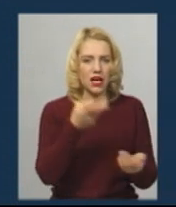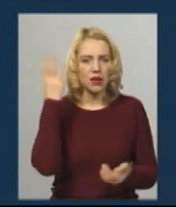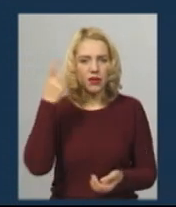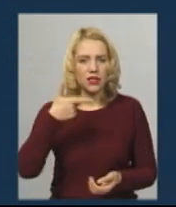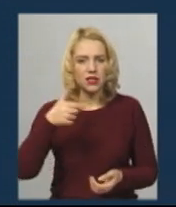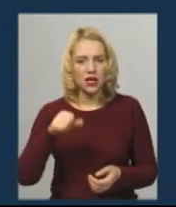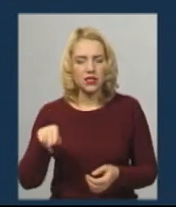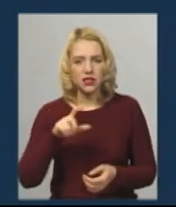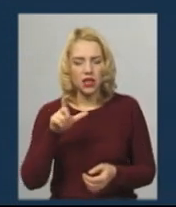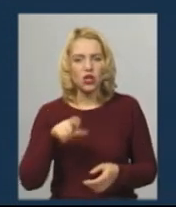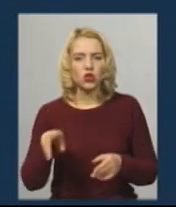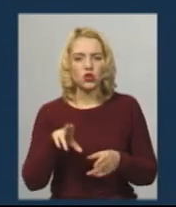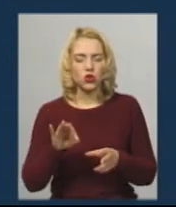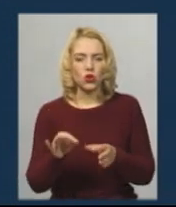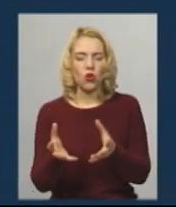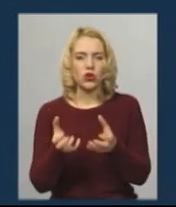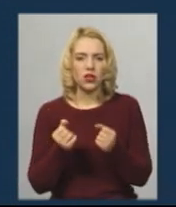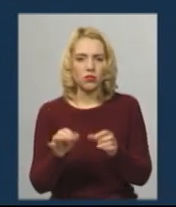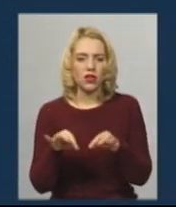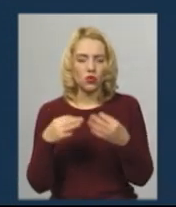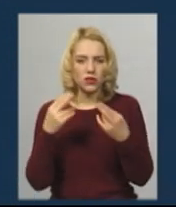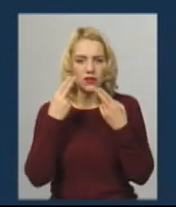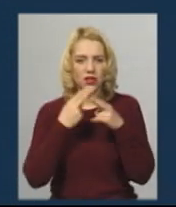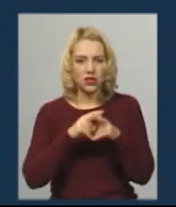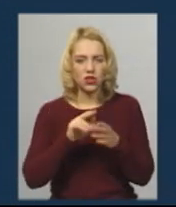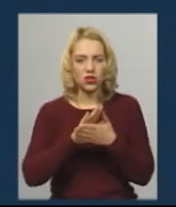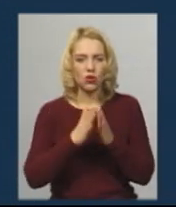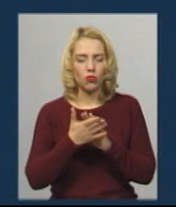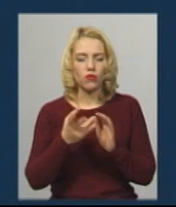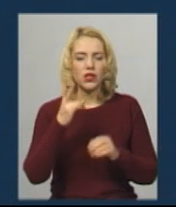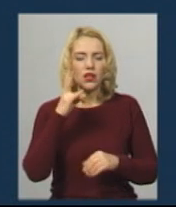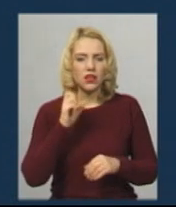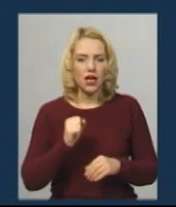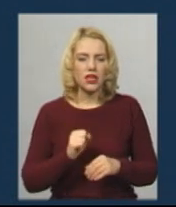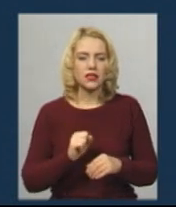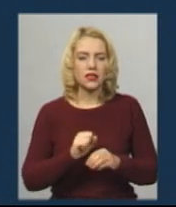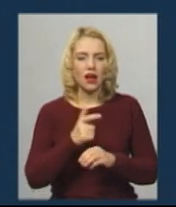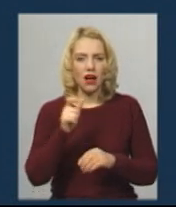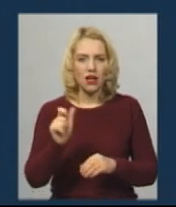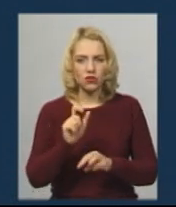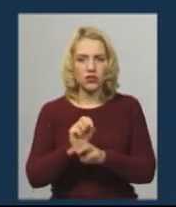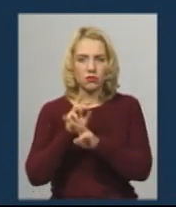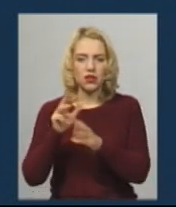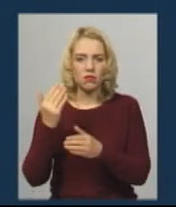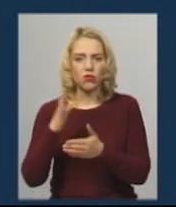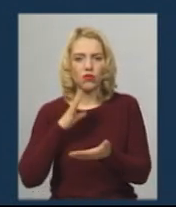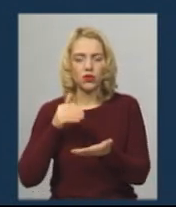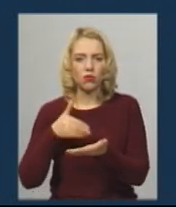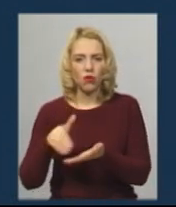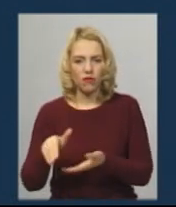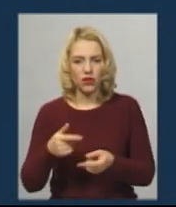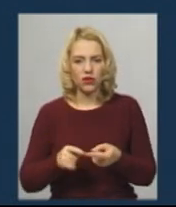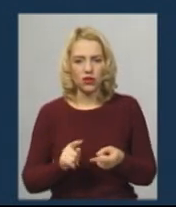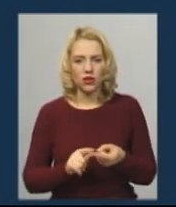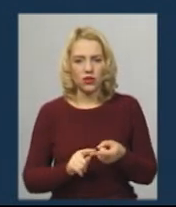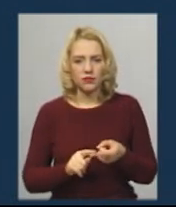отримання дозволів, технічних умов на індивідуальне газове забезпечення, їм було відмовлено. Ми підготовили листи,